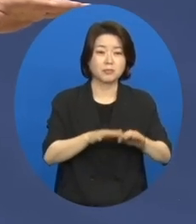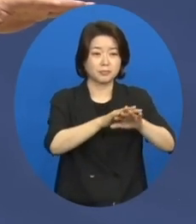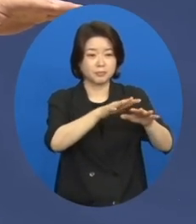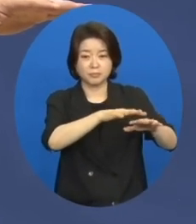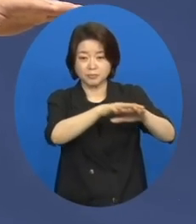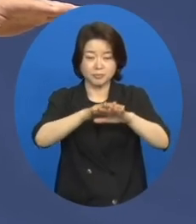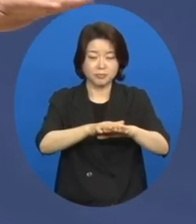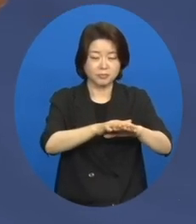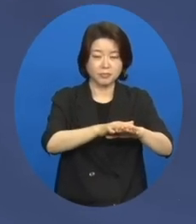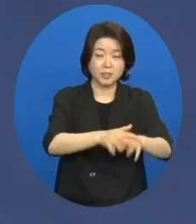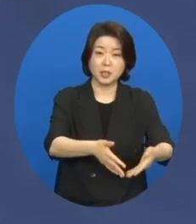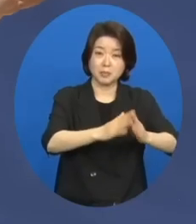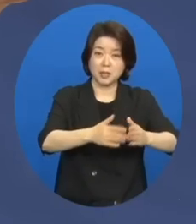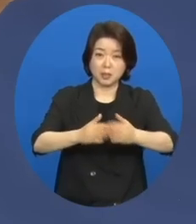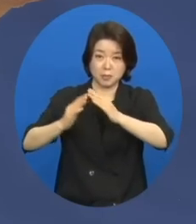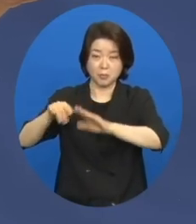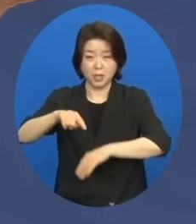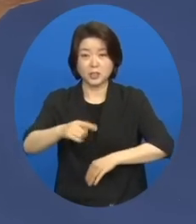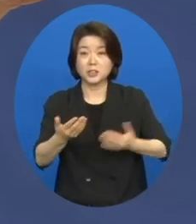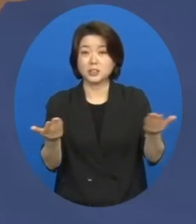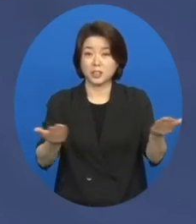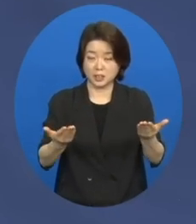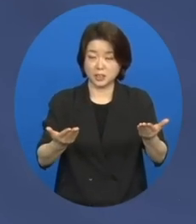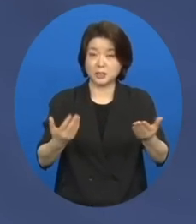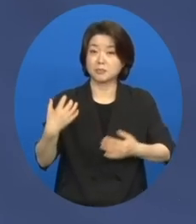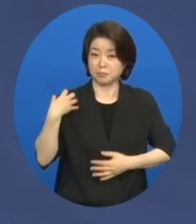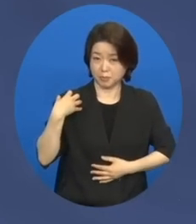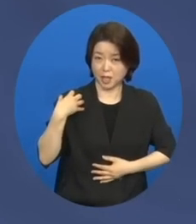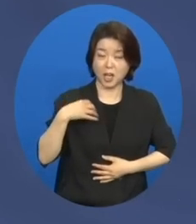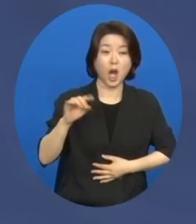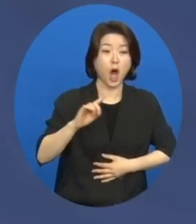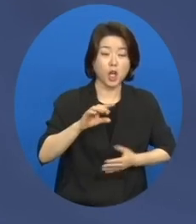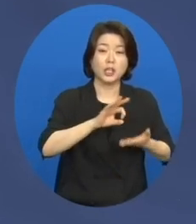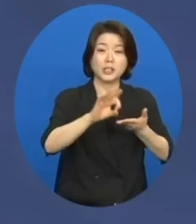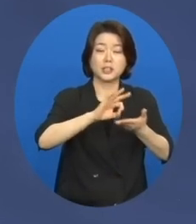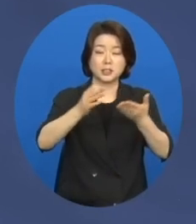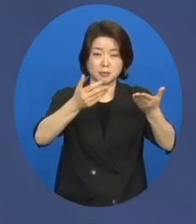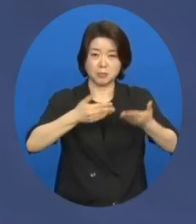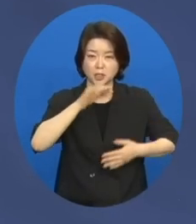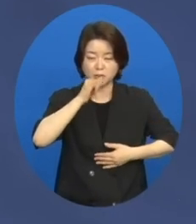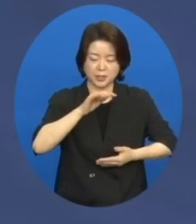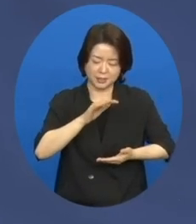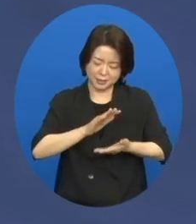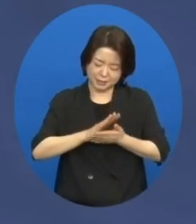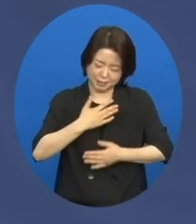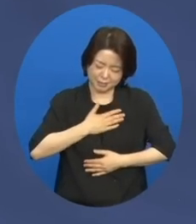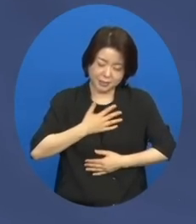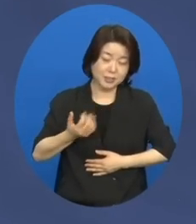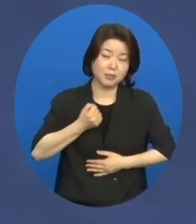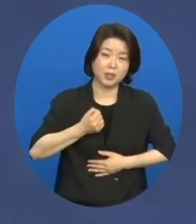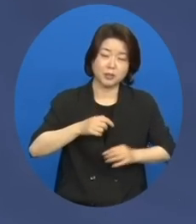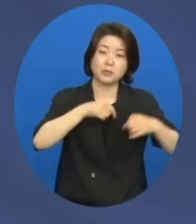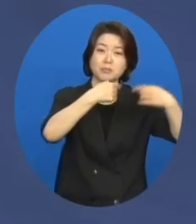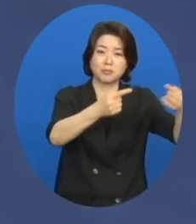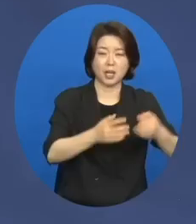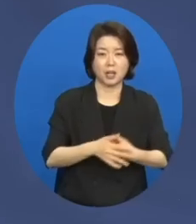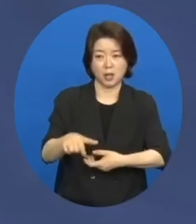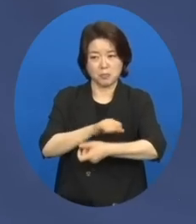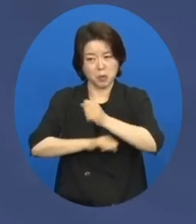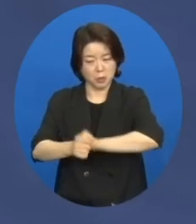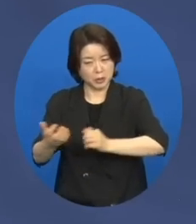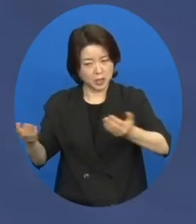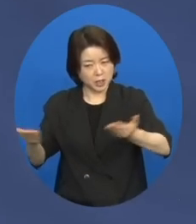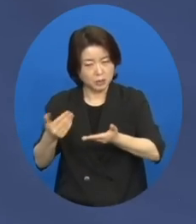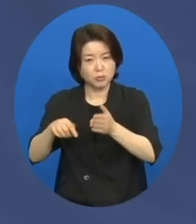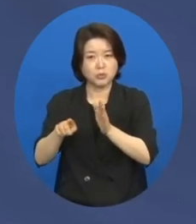인프라를 구축하는 그런 일들을 위해서라도 어떻게든지 쓰임받는다고 뜨거운 가슴에 나갔는데, 이제 본격적인 사역을 하려면